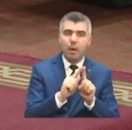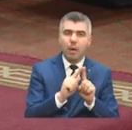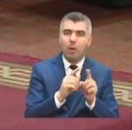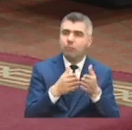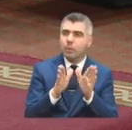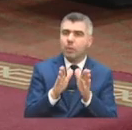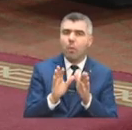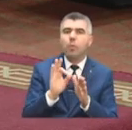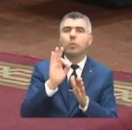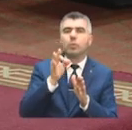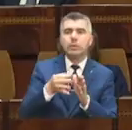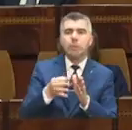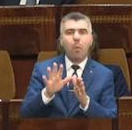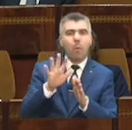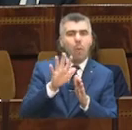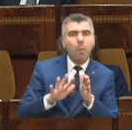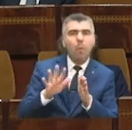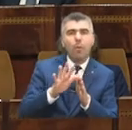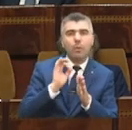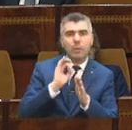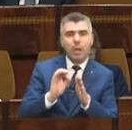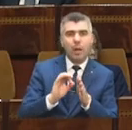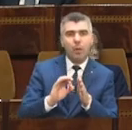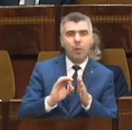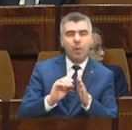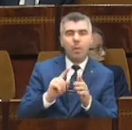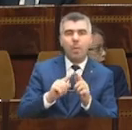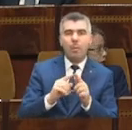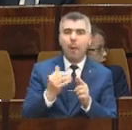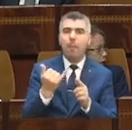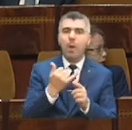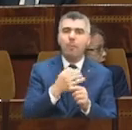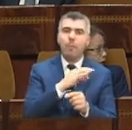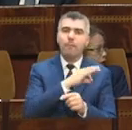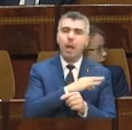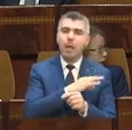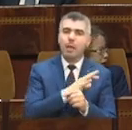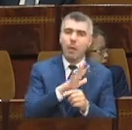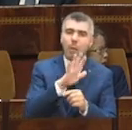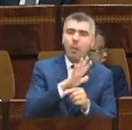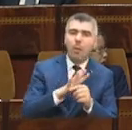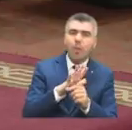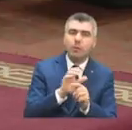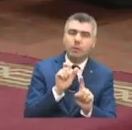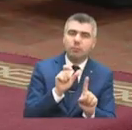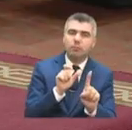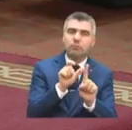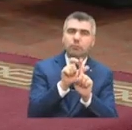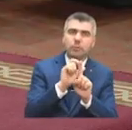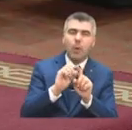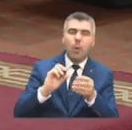المفتوح، والكميات اللي تكون كافية بالنسبة للمربيين ديال الماشية، وكاع